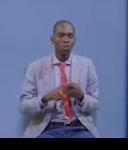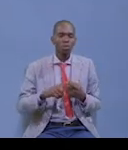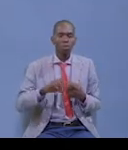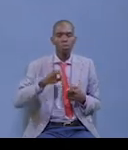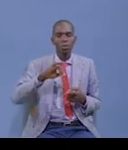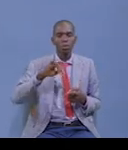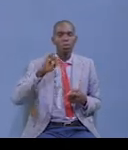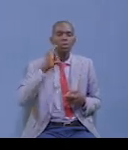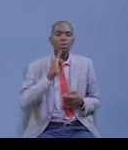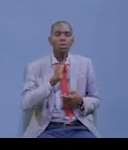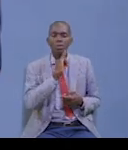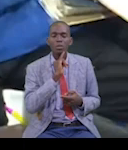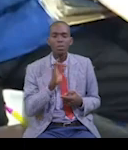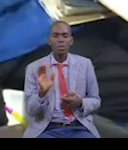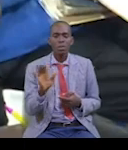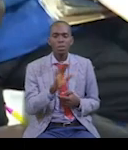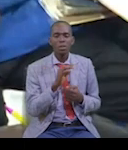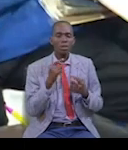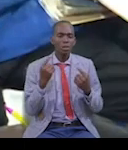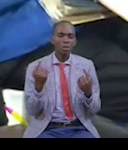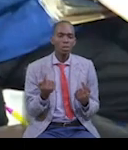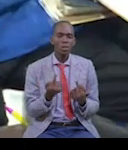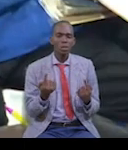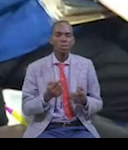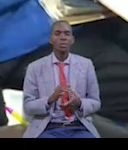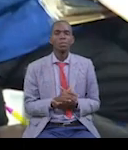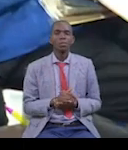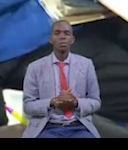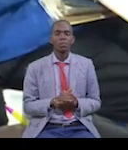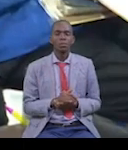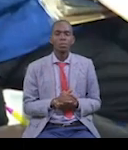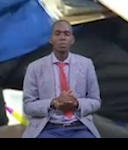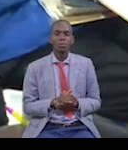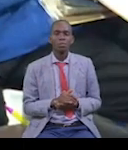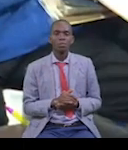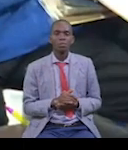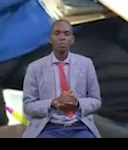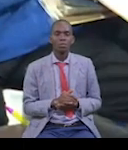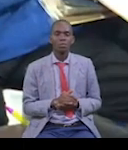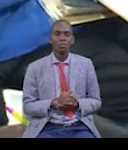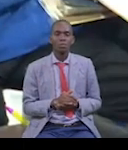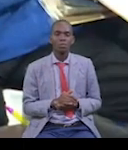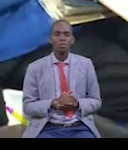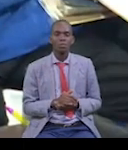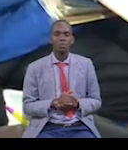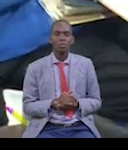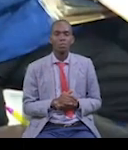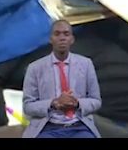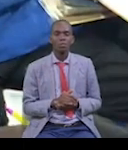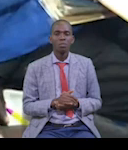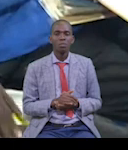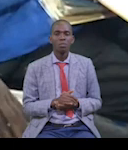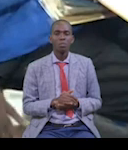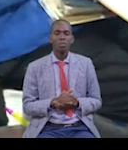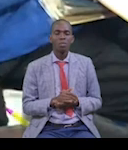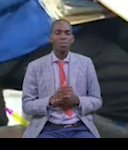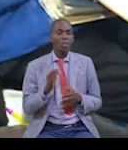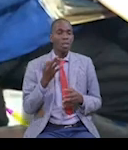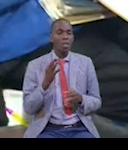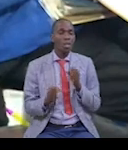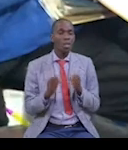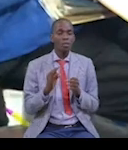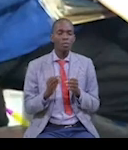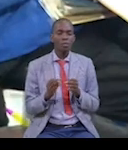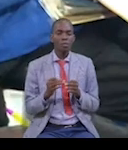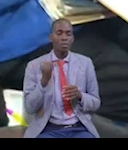sin. యాకోబును గాని ఇజ్రాయెలు గాని చూడబడుతున్న వారికి గాని దాన్ని మనం సరఫరా చేయలేం, బదిలీ చేయలేం. The people are before you, ప్రజలు